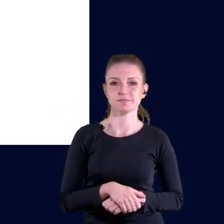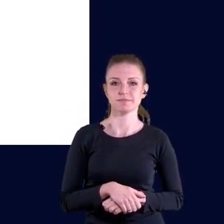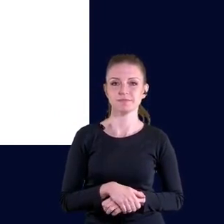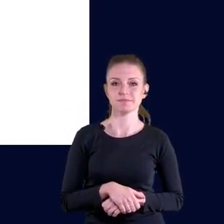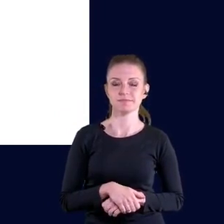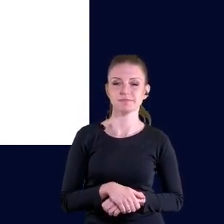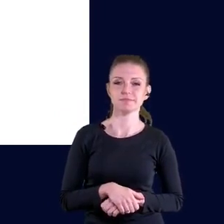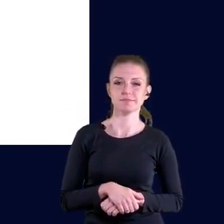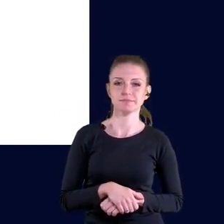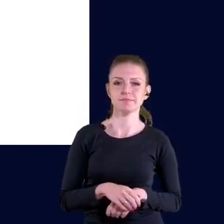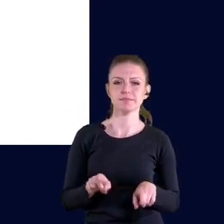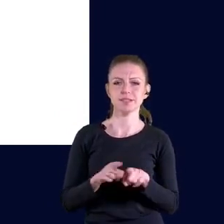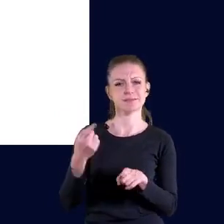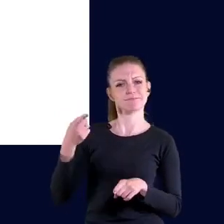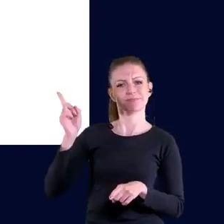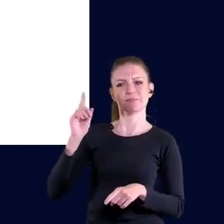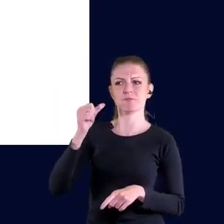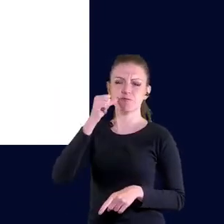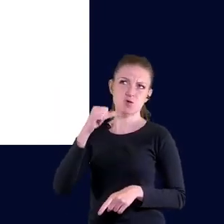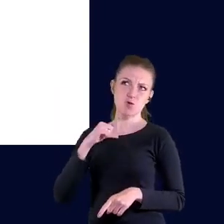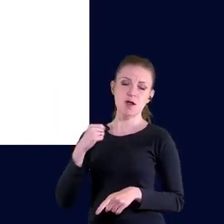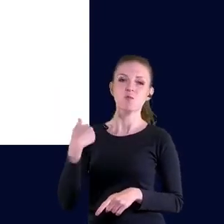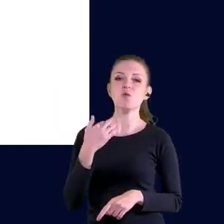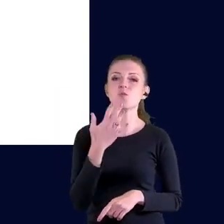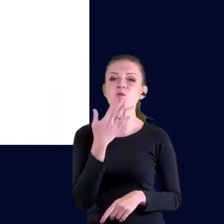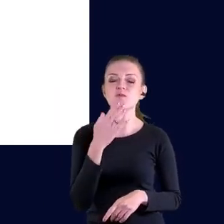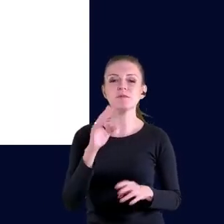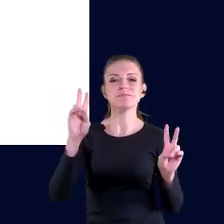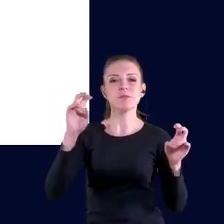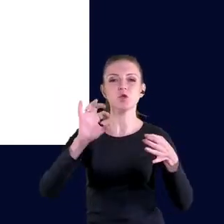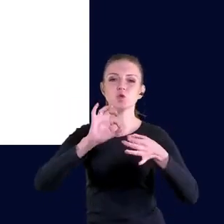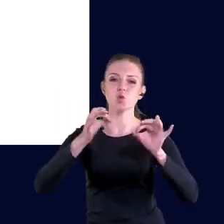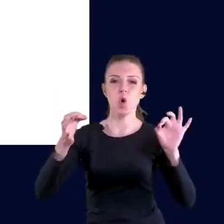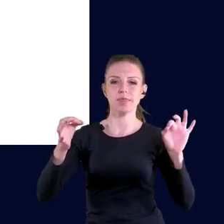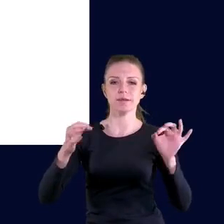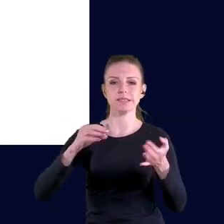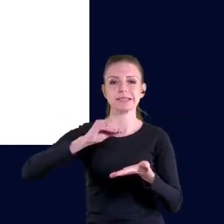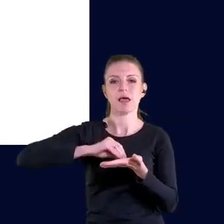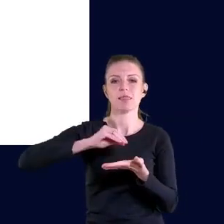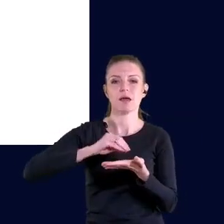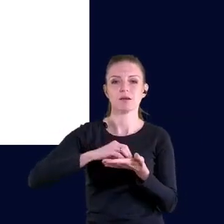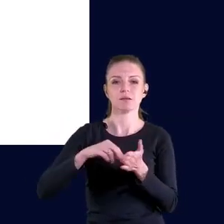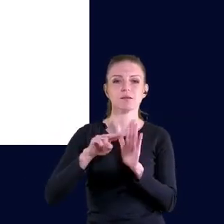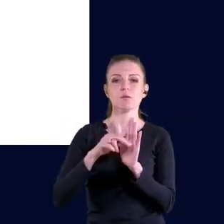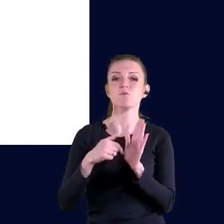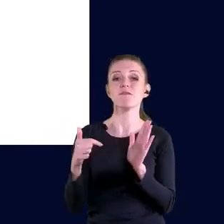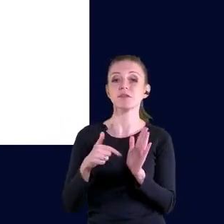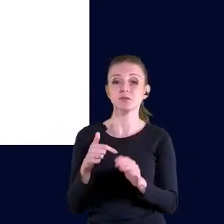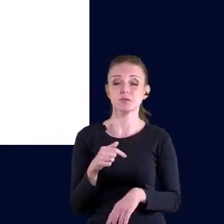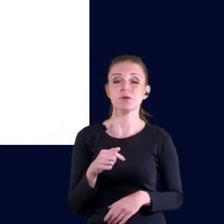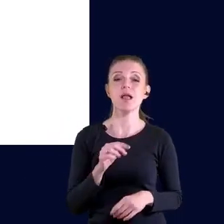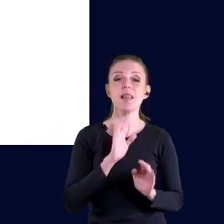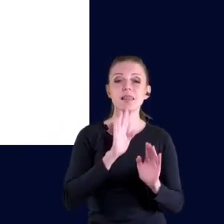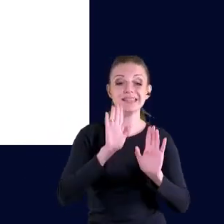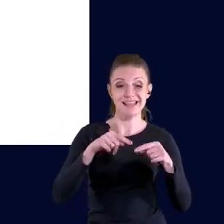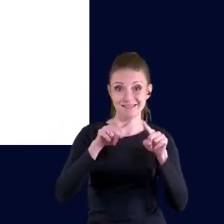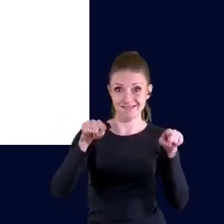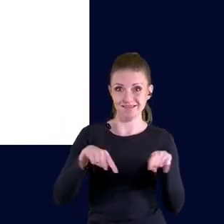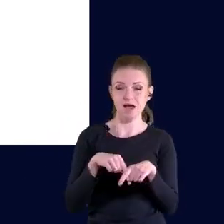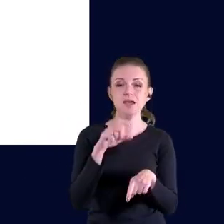mówione wcześniej wczoraj złotym standardem otwartych zasobów edukacyjnych jest licencja cc-by